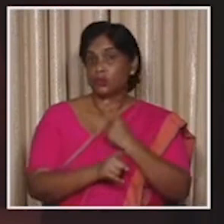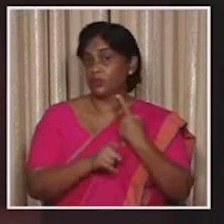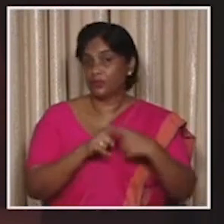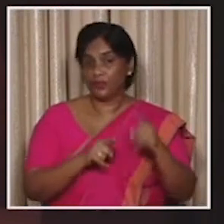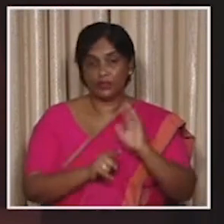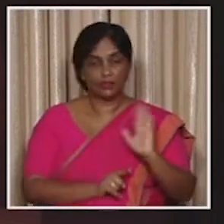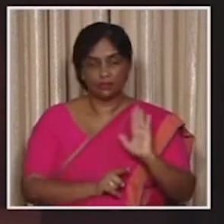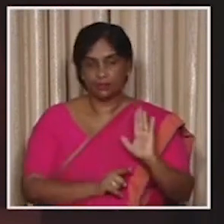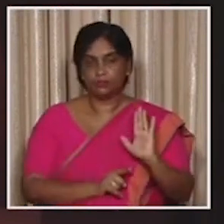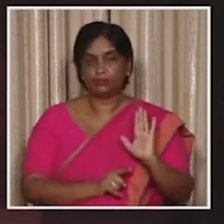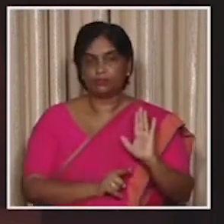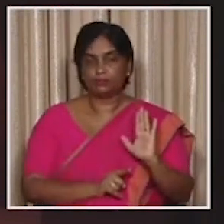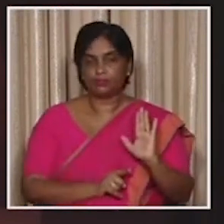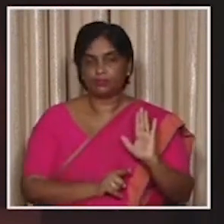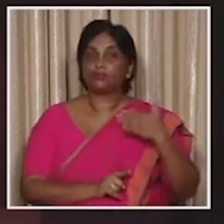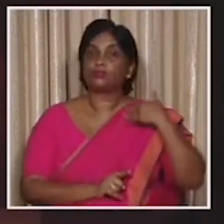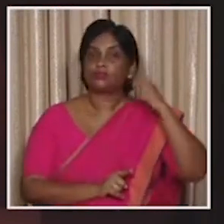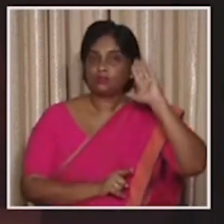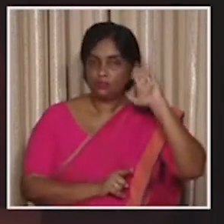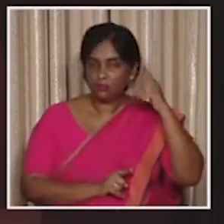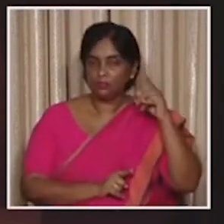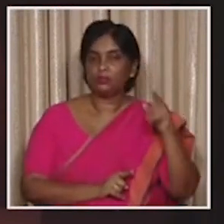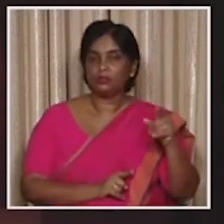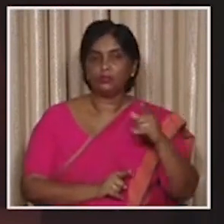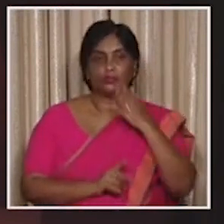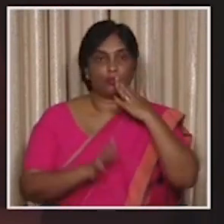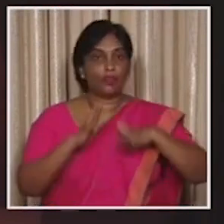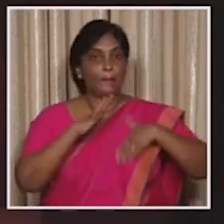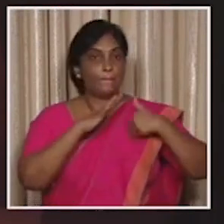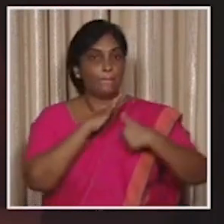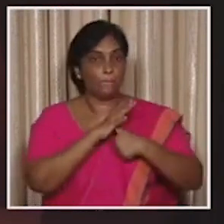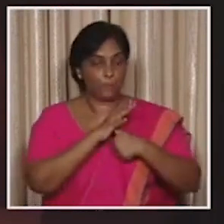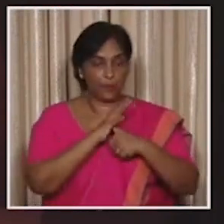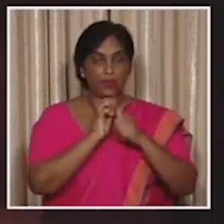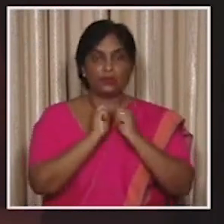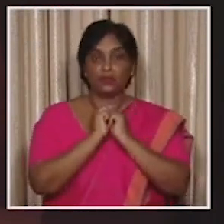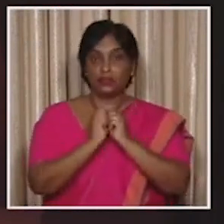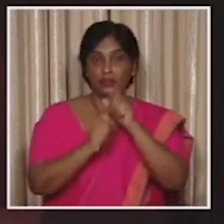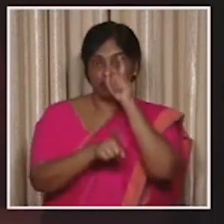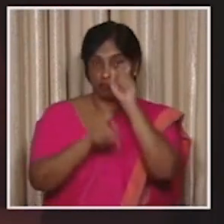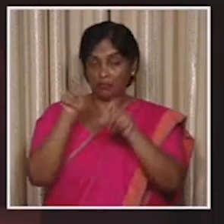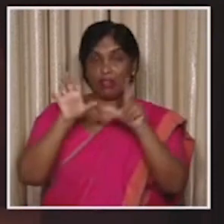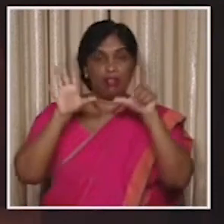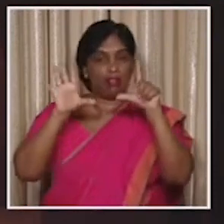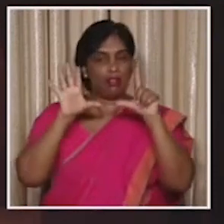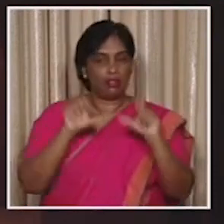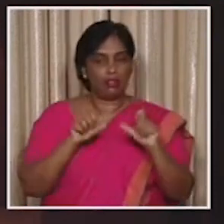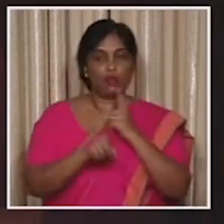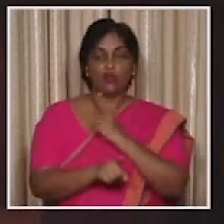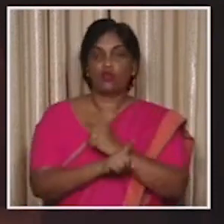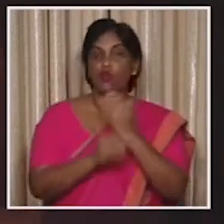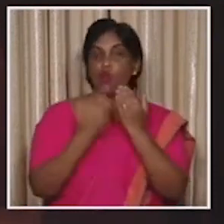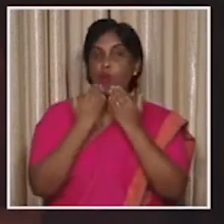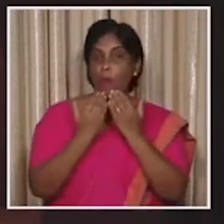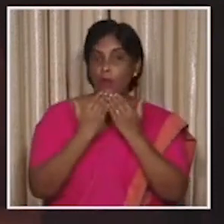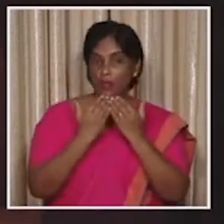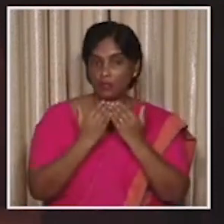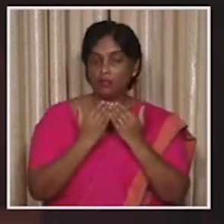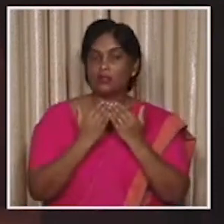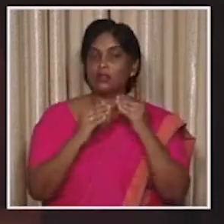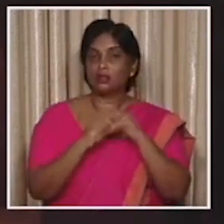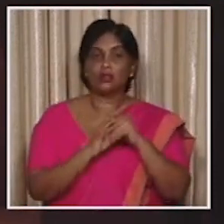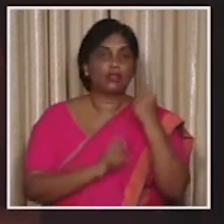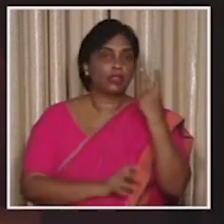නෙවෙයි විශේෂයෙන්ම විදුහල්පති සේවයේ 7000ක හිඟයක් ගුරු උපදේශක